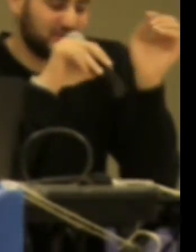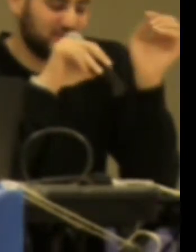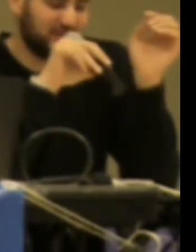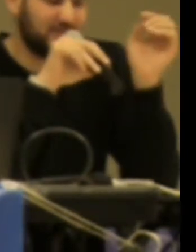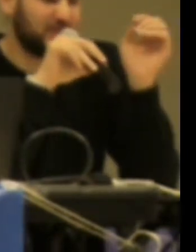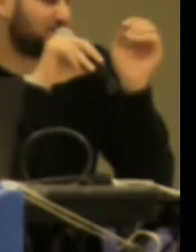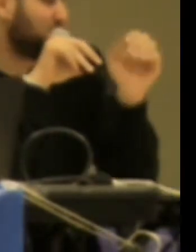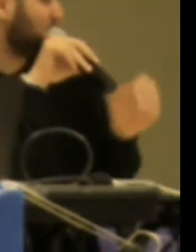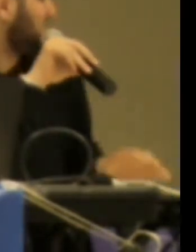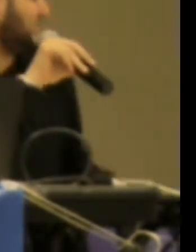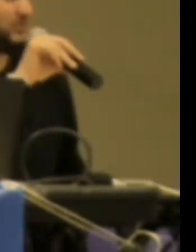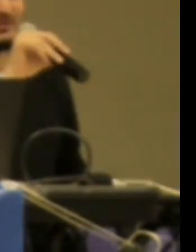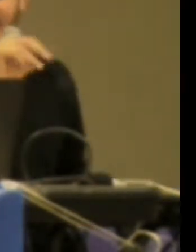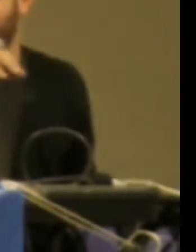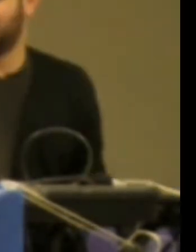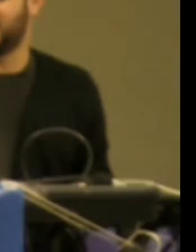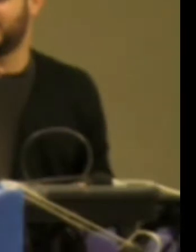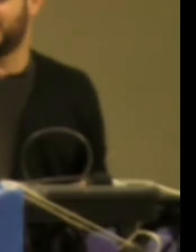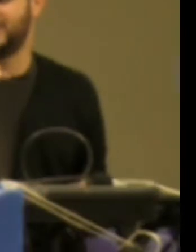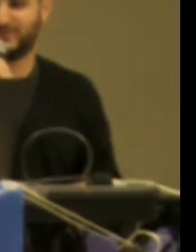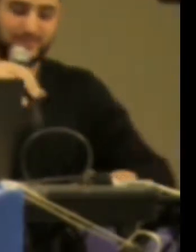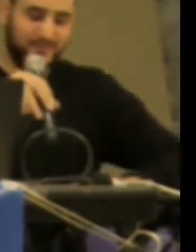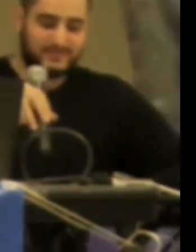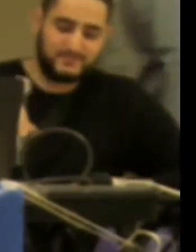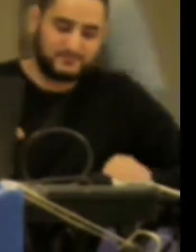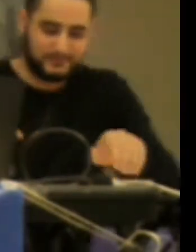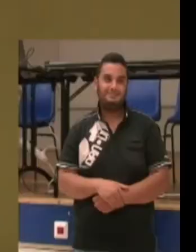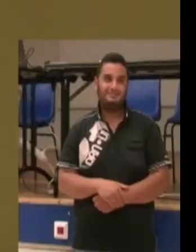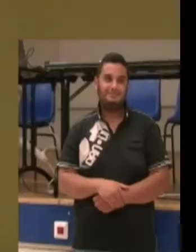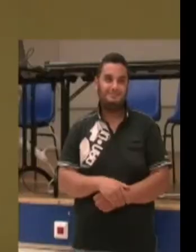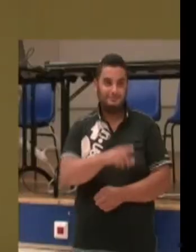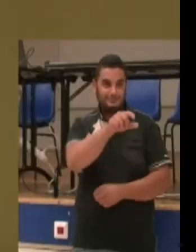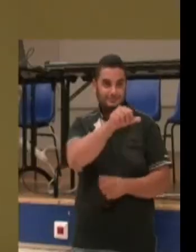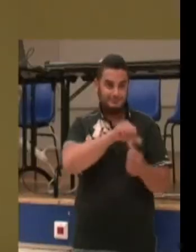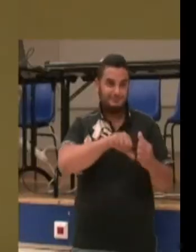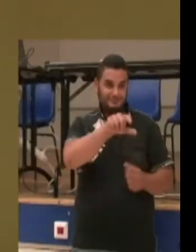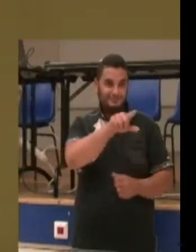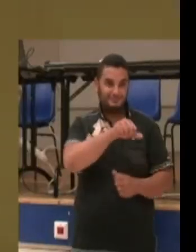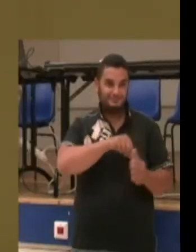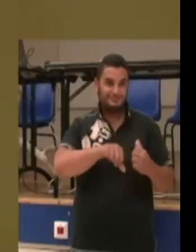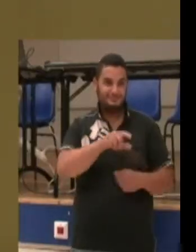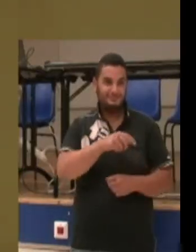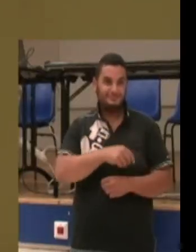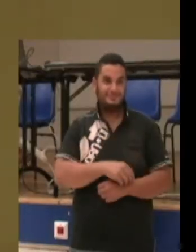Barakallahu fikoum, assalamu alaykoum. Je crois que je vais laisser la parole au CPSP. Alors, bien